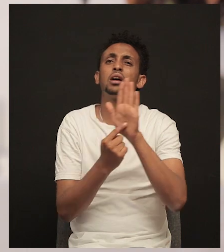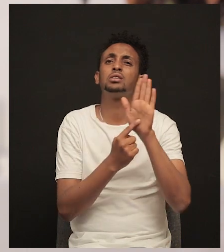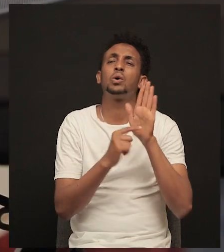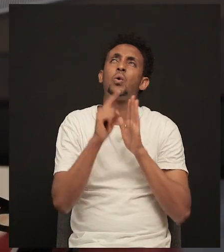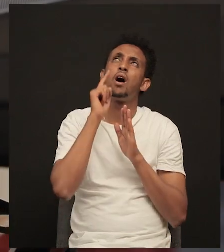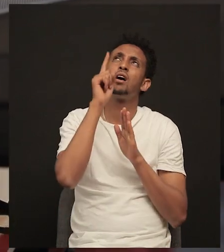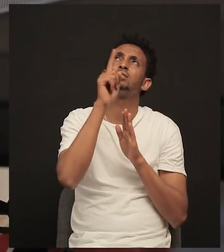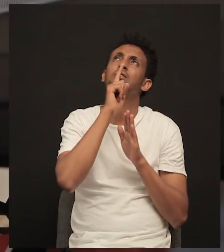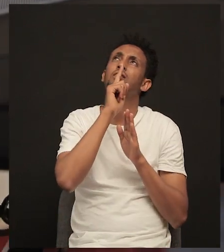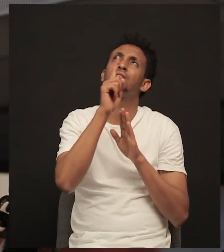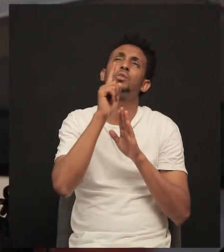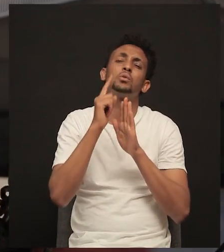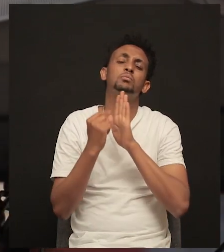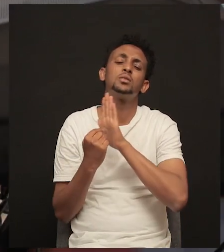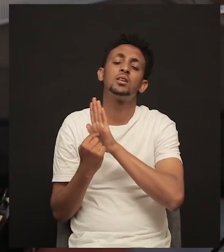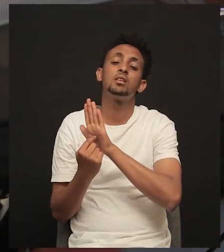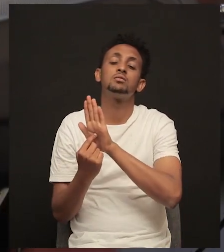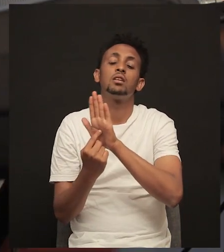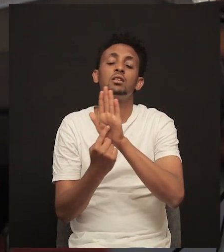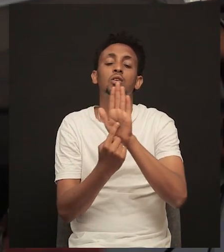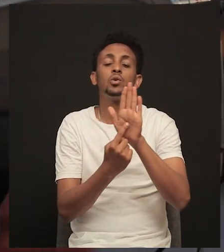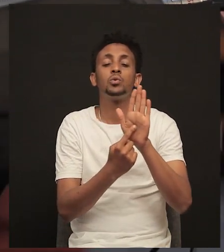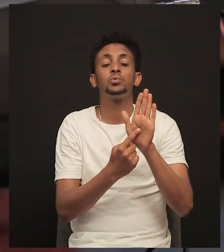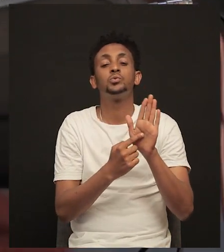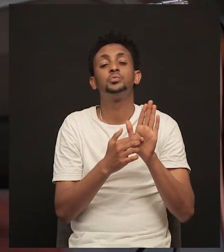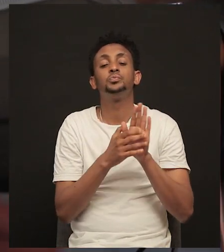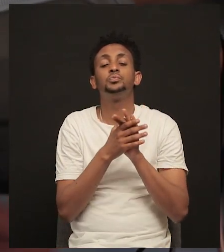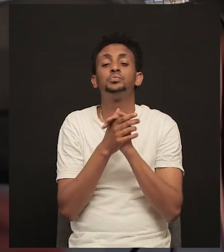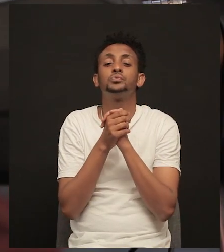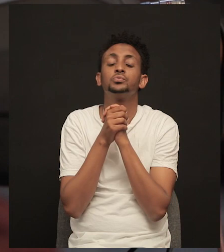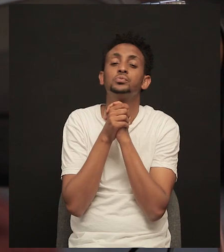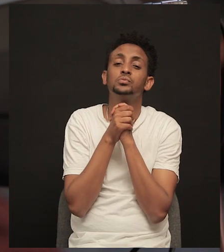ናሳየው አንተን ነው ናሳየው